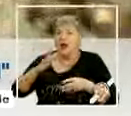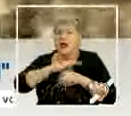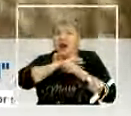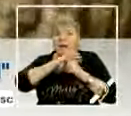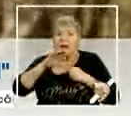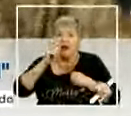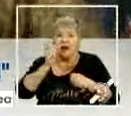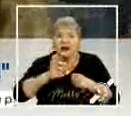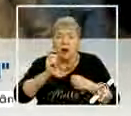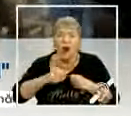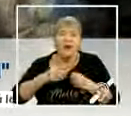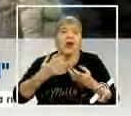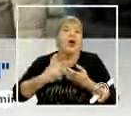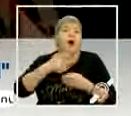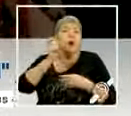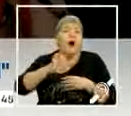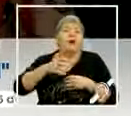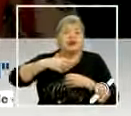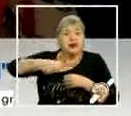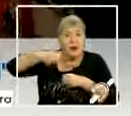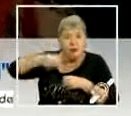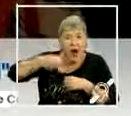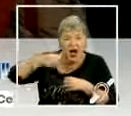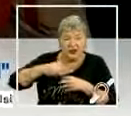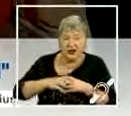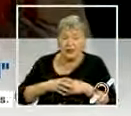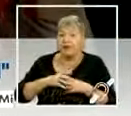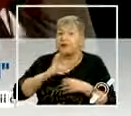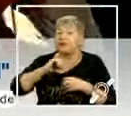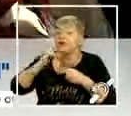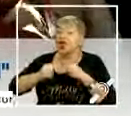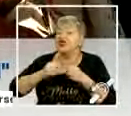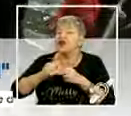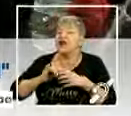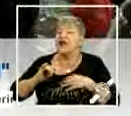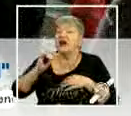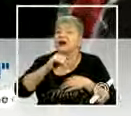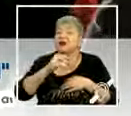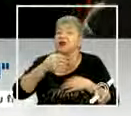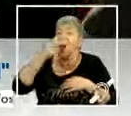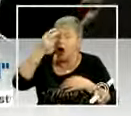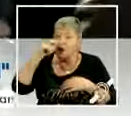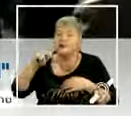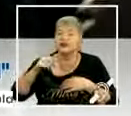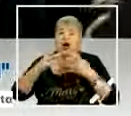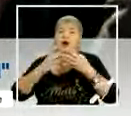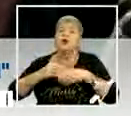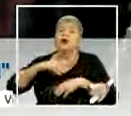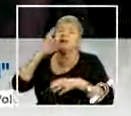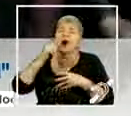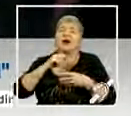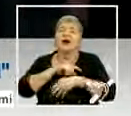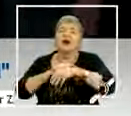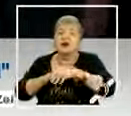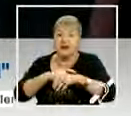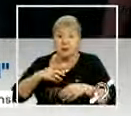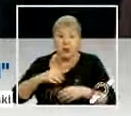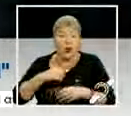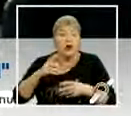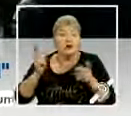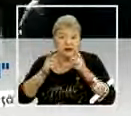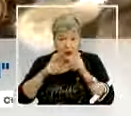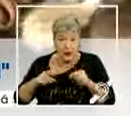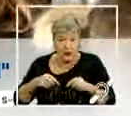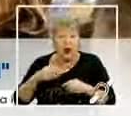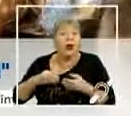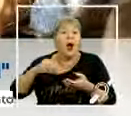și pentru bagajele acestora, CFR Călători a anunțat că în zilele cu trafic crescut din perioada sărbătorilor folosește capacitatea maximă de transport și